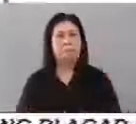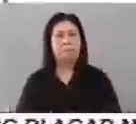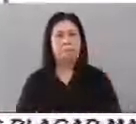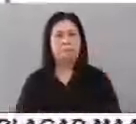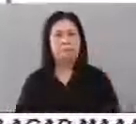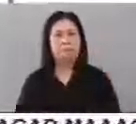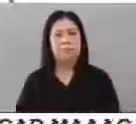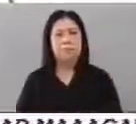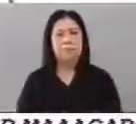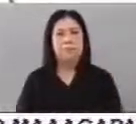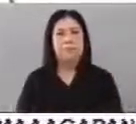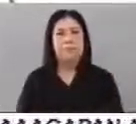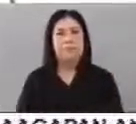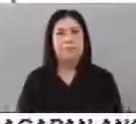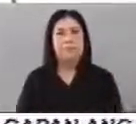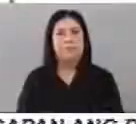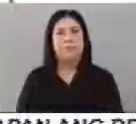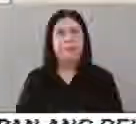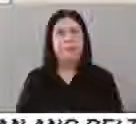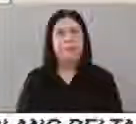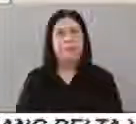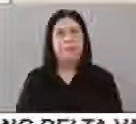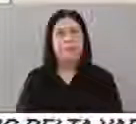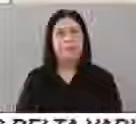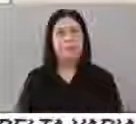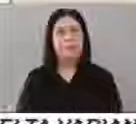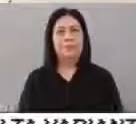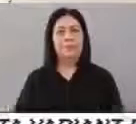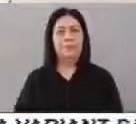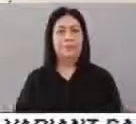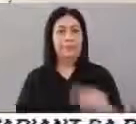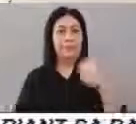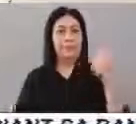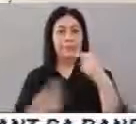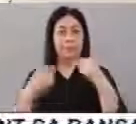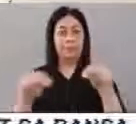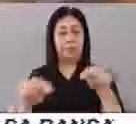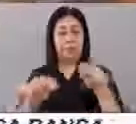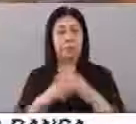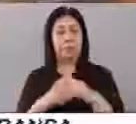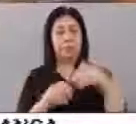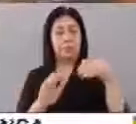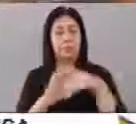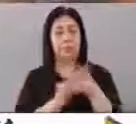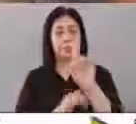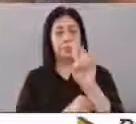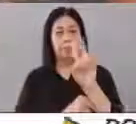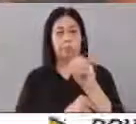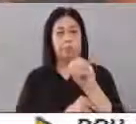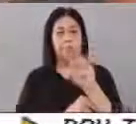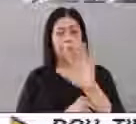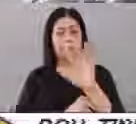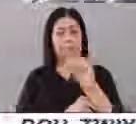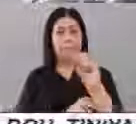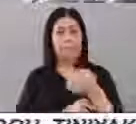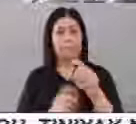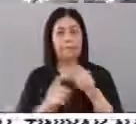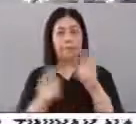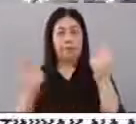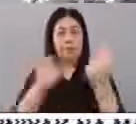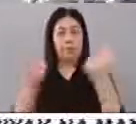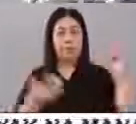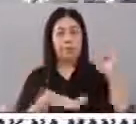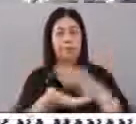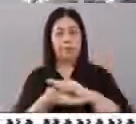South Korea na sinunda ng Estados Unidos at China. Bumagsak din ang bilang ng mga domestic trip matapos itong pumalo